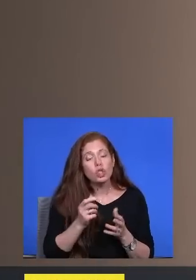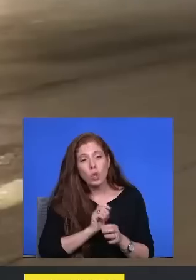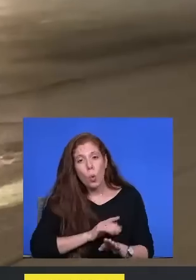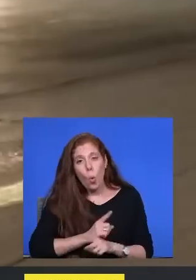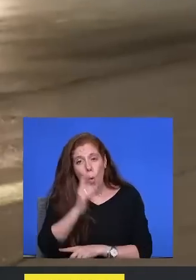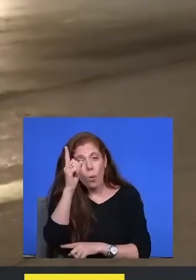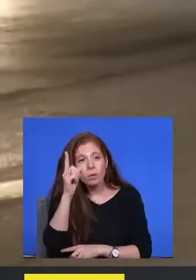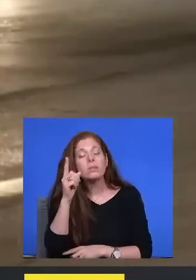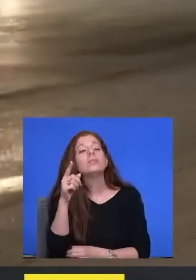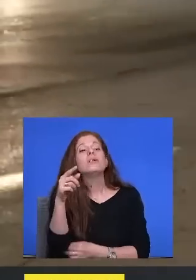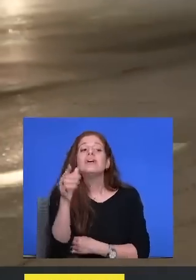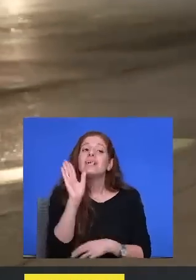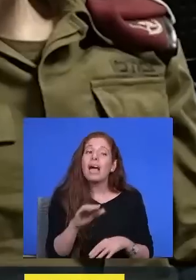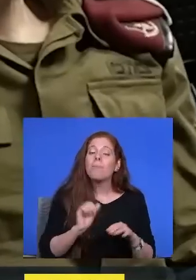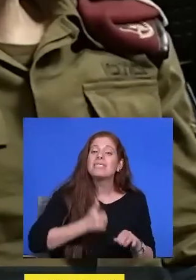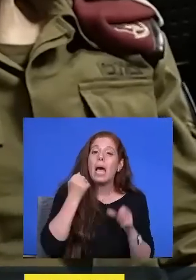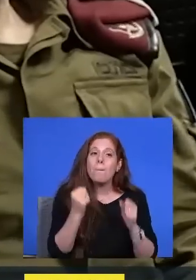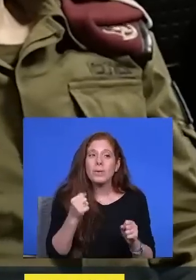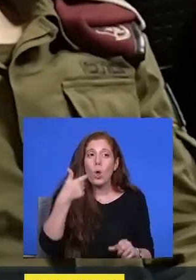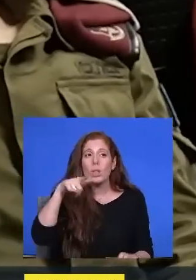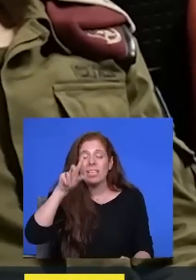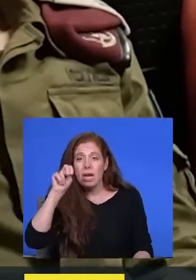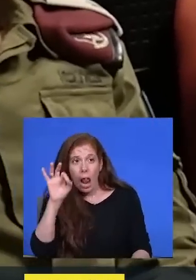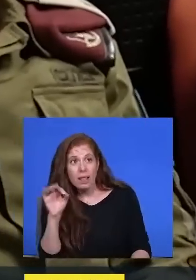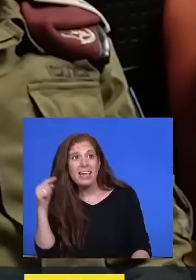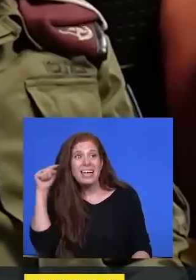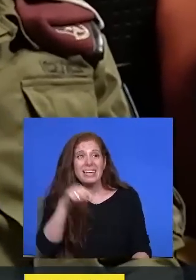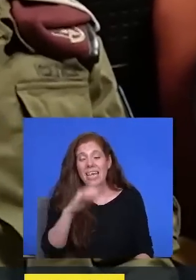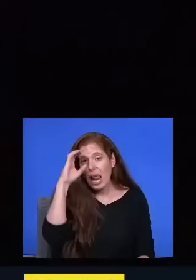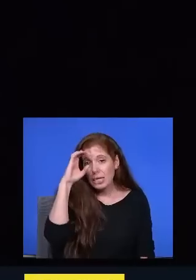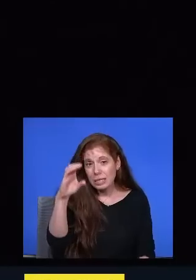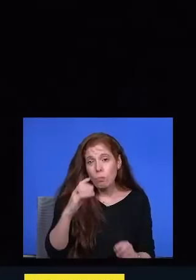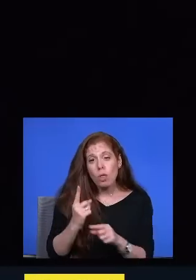התיכון. גם שר הביטחון גלנט הגיע לצפות בשיגור.